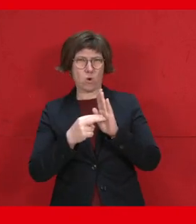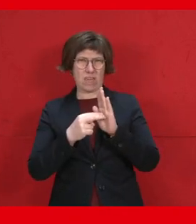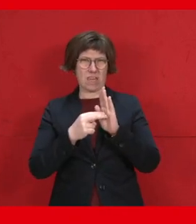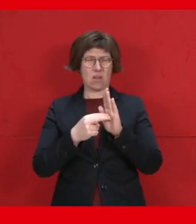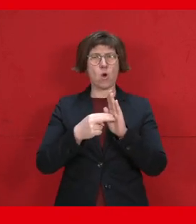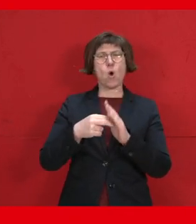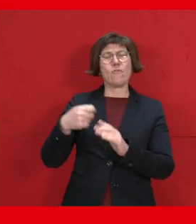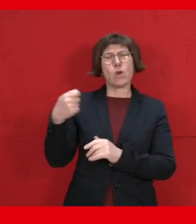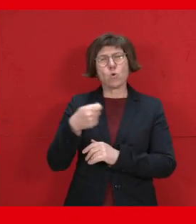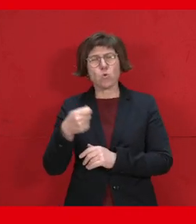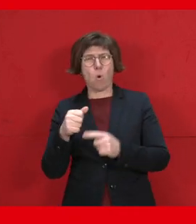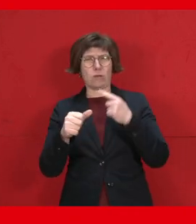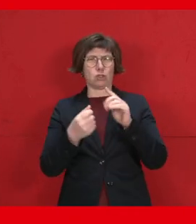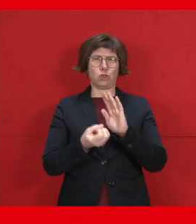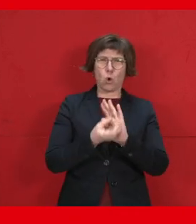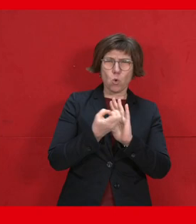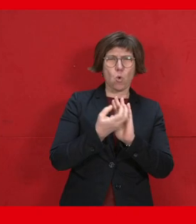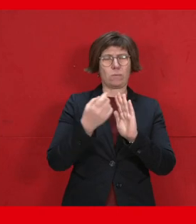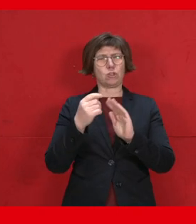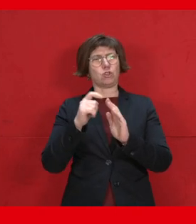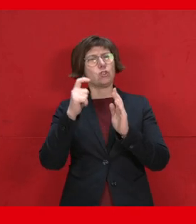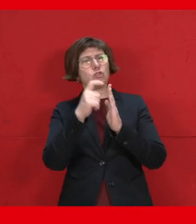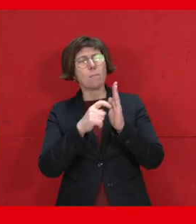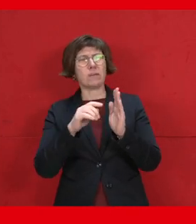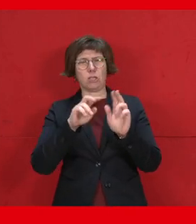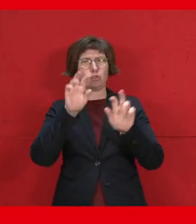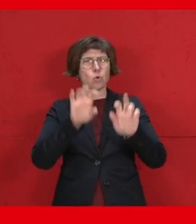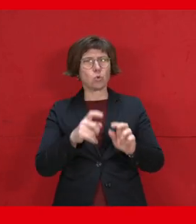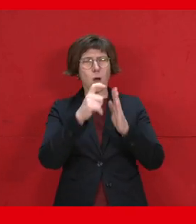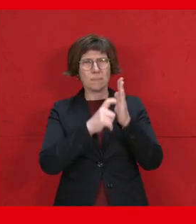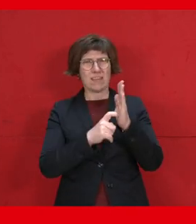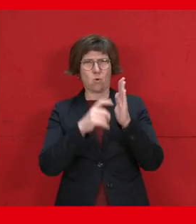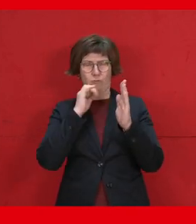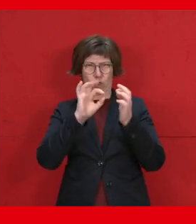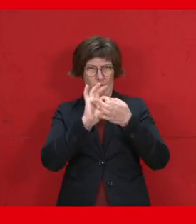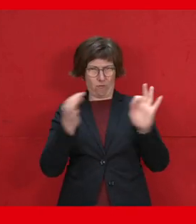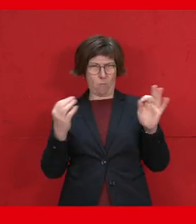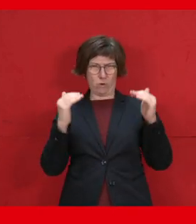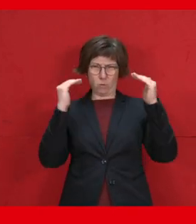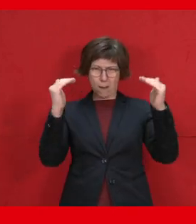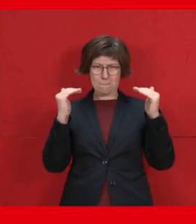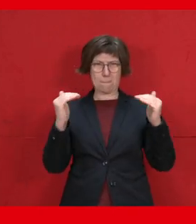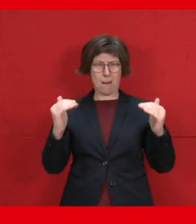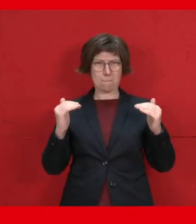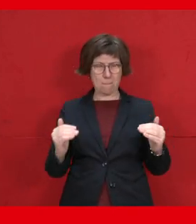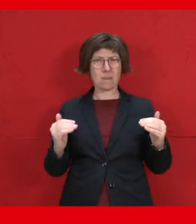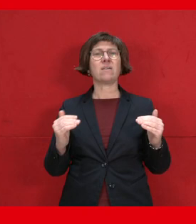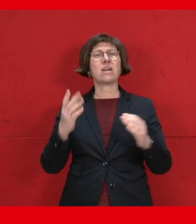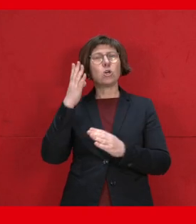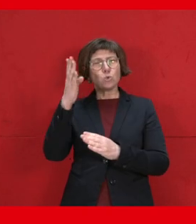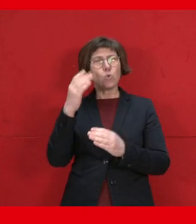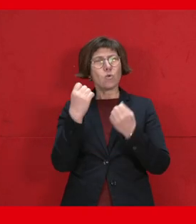die ökonomischen, die infrastrukturellen Bedingungen formulieren, die dazu beitragen, dass wir zukunftsfest